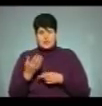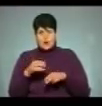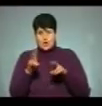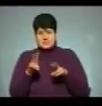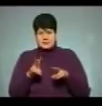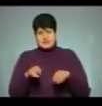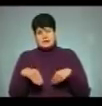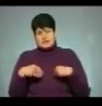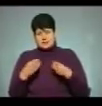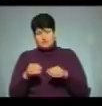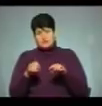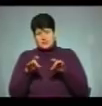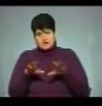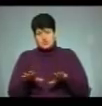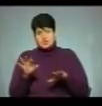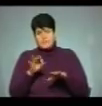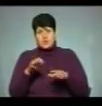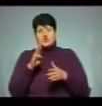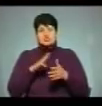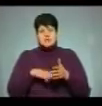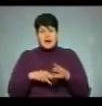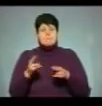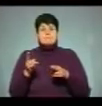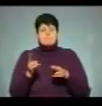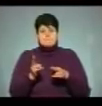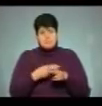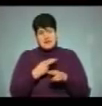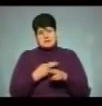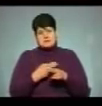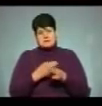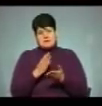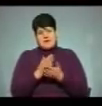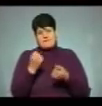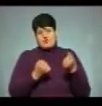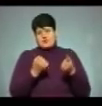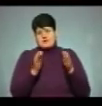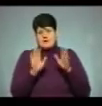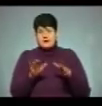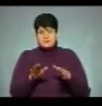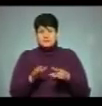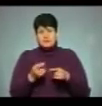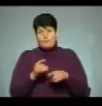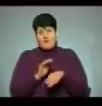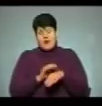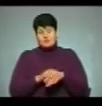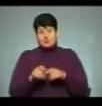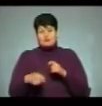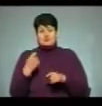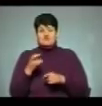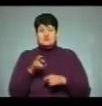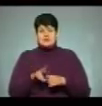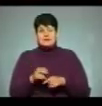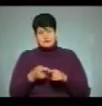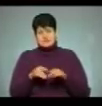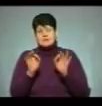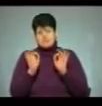розглядаються і виносять такі рішення про штраф без наявності самих водіїв по факту такого порушення. Тобто я думаю, що це є